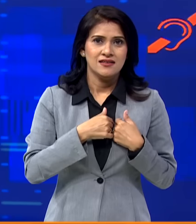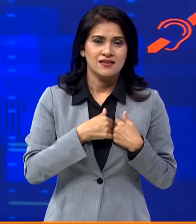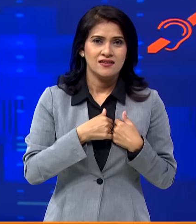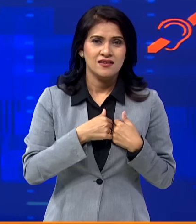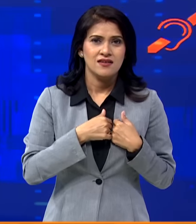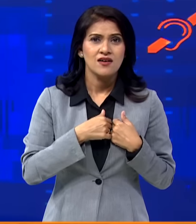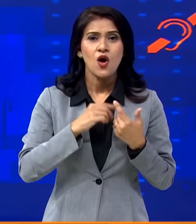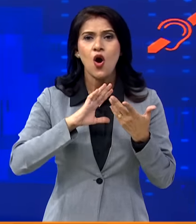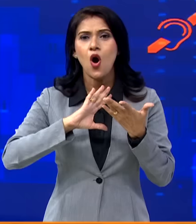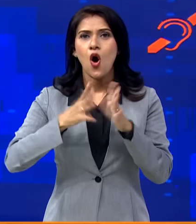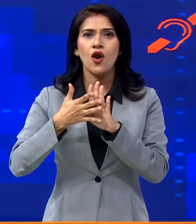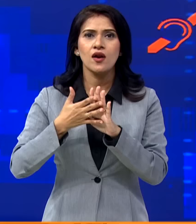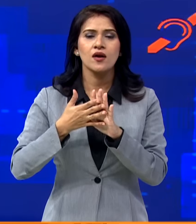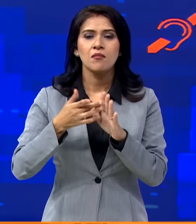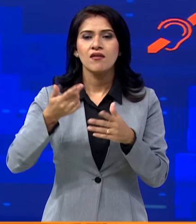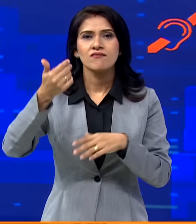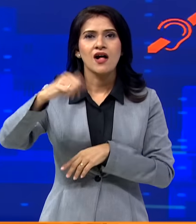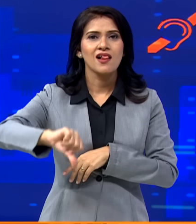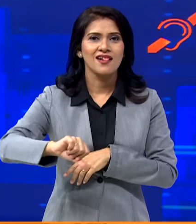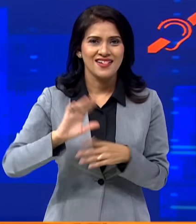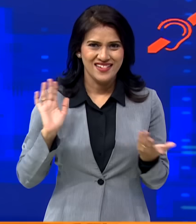जाए कुछ ऐसी की बिनाए ना